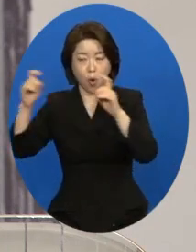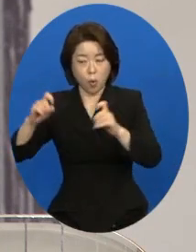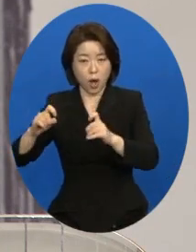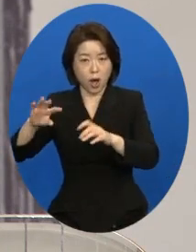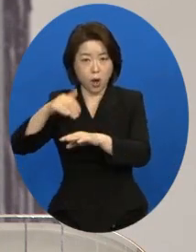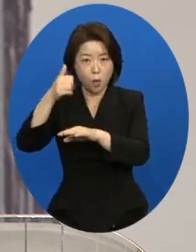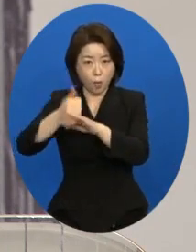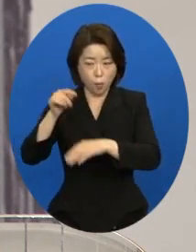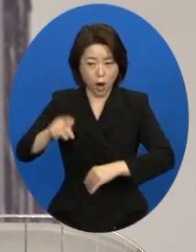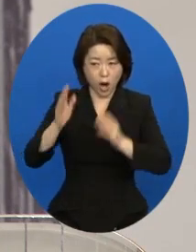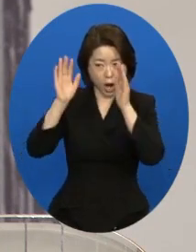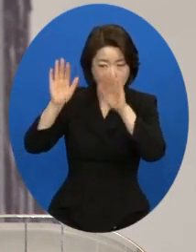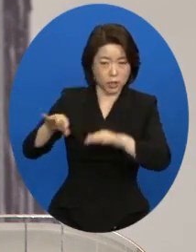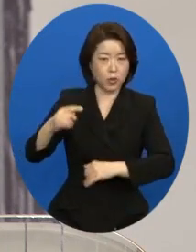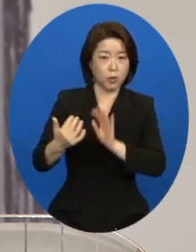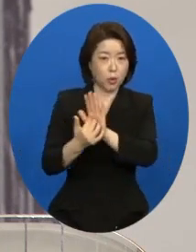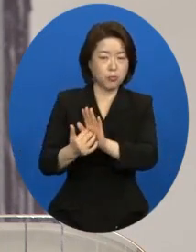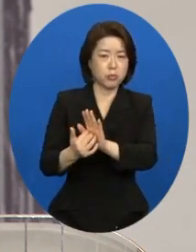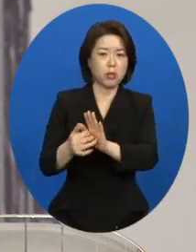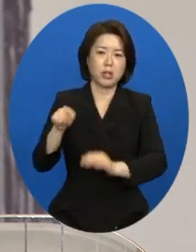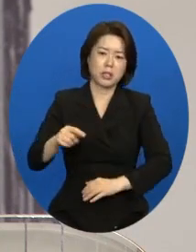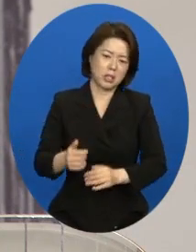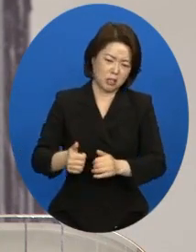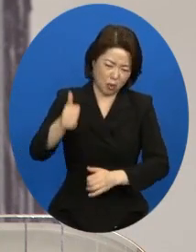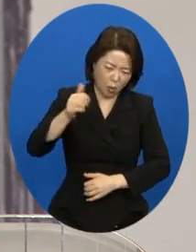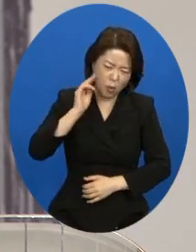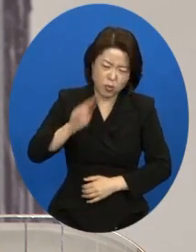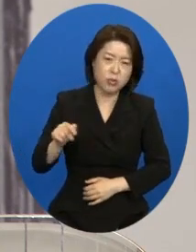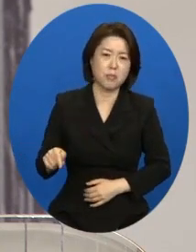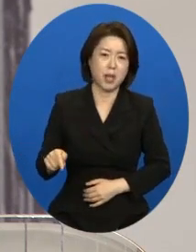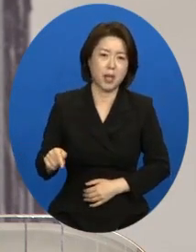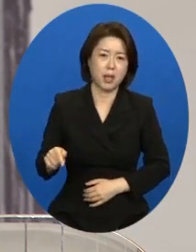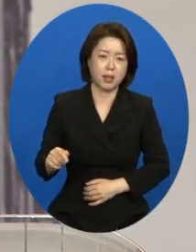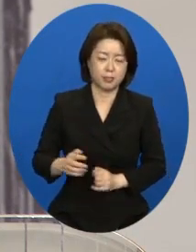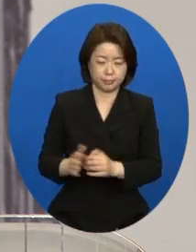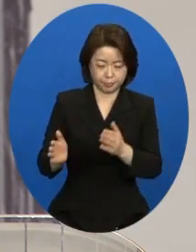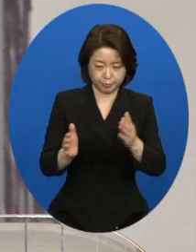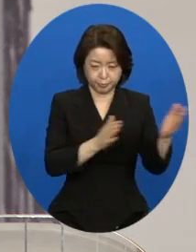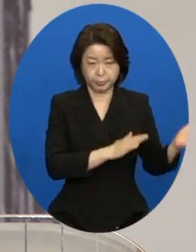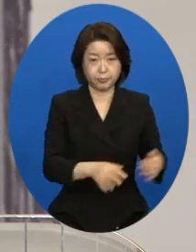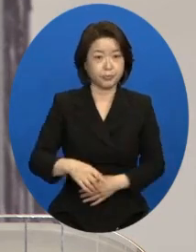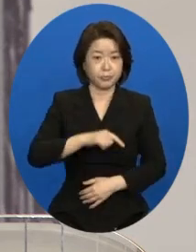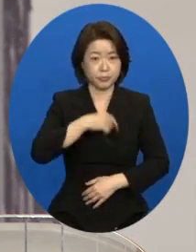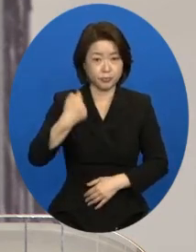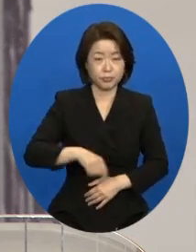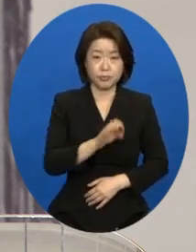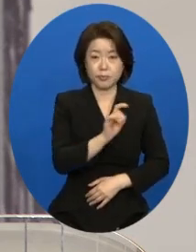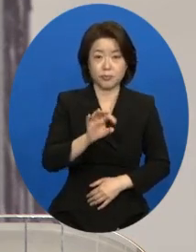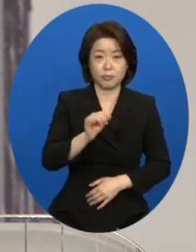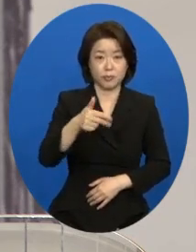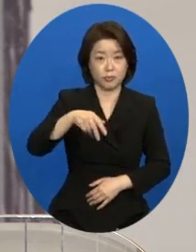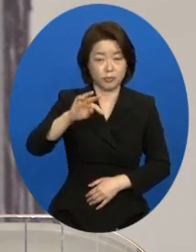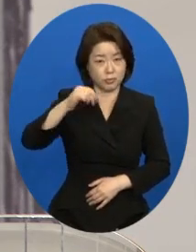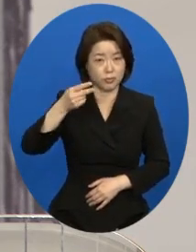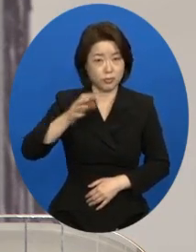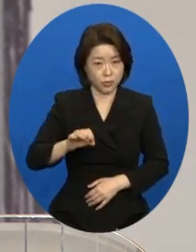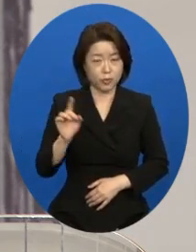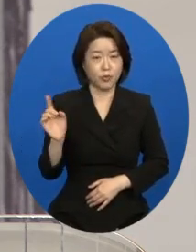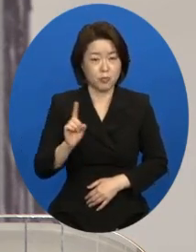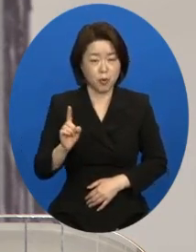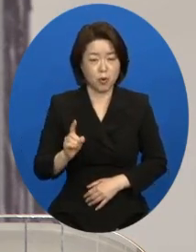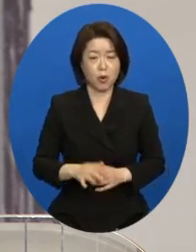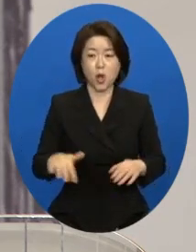이런 어려움을 그리스도인들이 많이 당했어요. 중국의 마오쩌둥 어떻습니까? 그가 일으킨 문화대혁명 피해